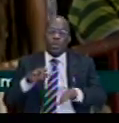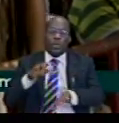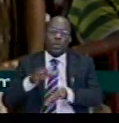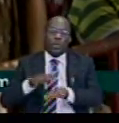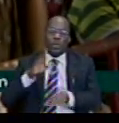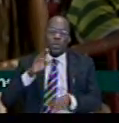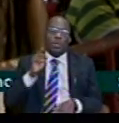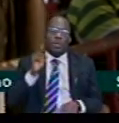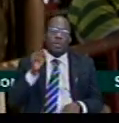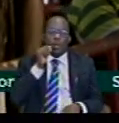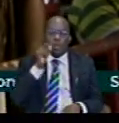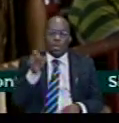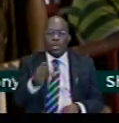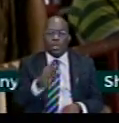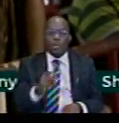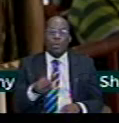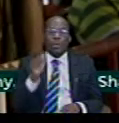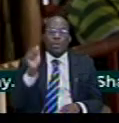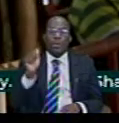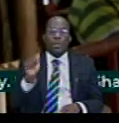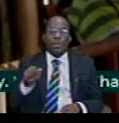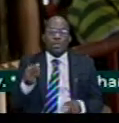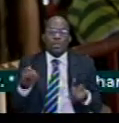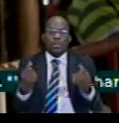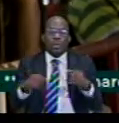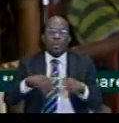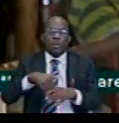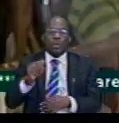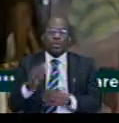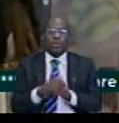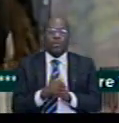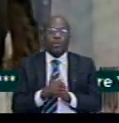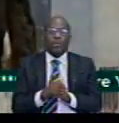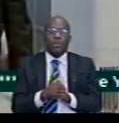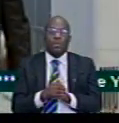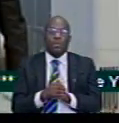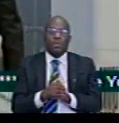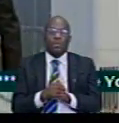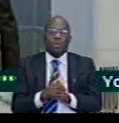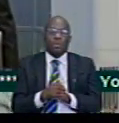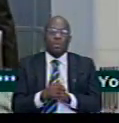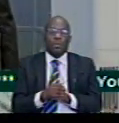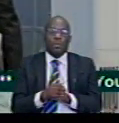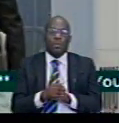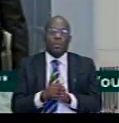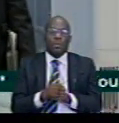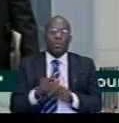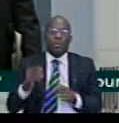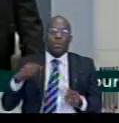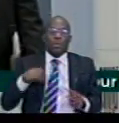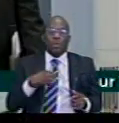Oui, sortez. Yes, come out. On va commencer par écouter les témoignages. We'll start taking the testimonies.